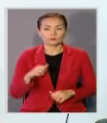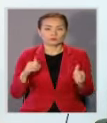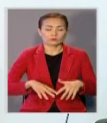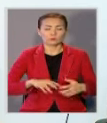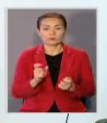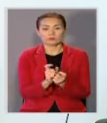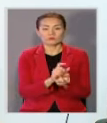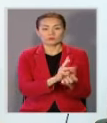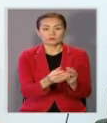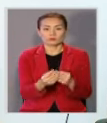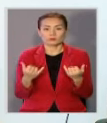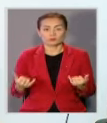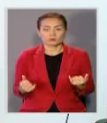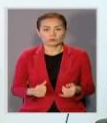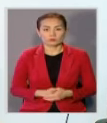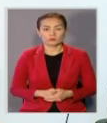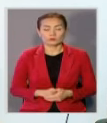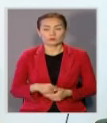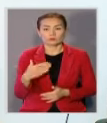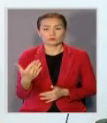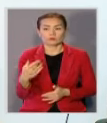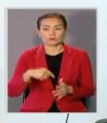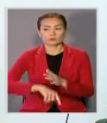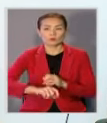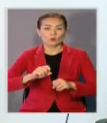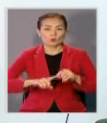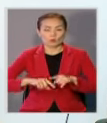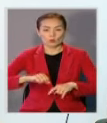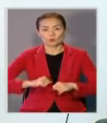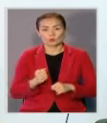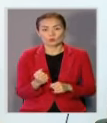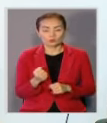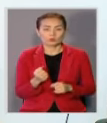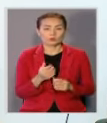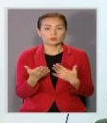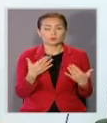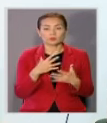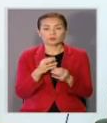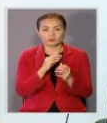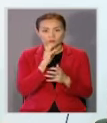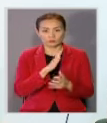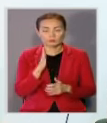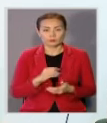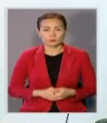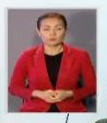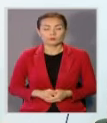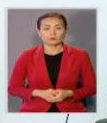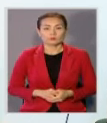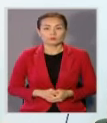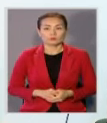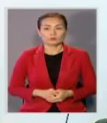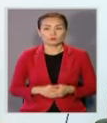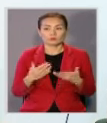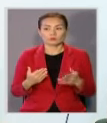шешілген даулардың бір жақсылығы бұл тараптардың арасындағы туысқандық, достық, сыйластық қарым-қатынас сақталады. Сотқа беру бұл енді